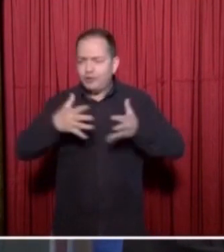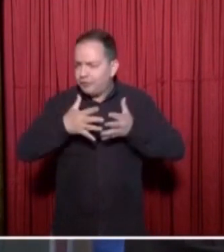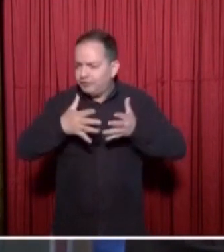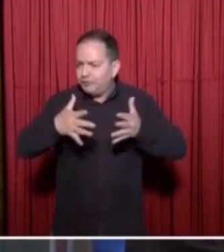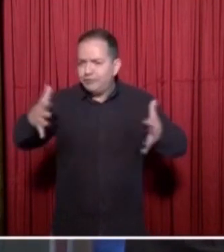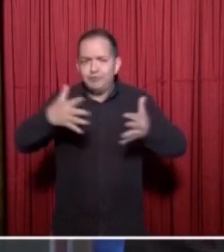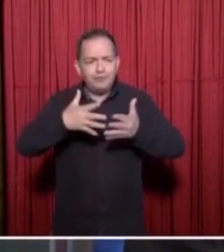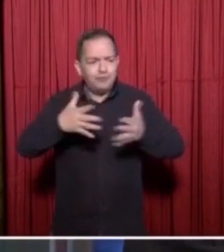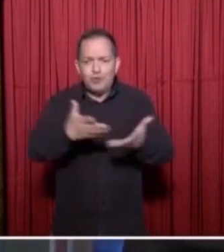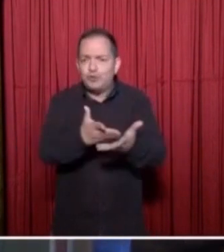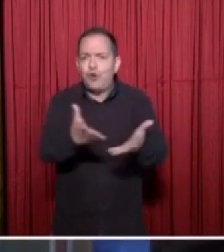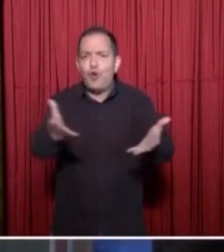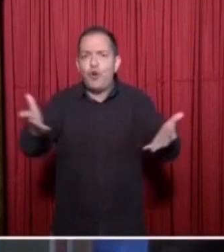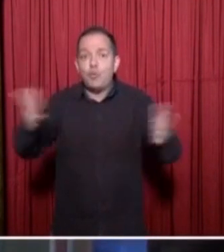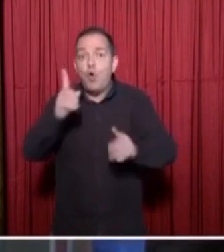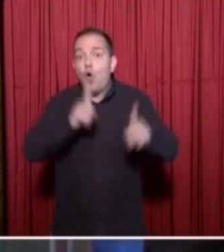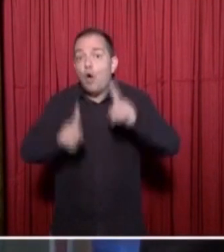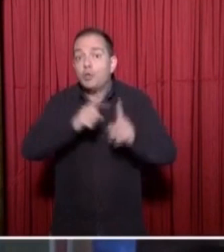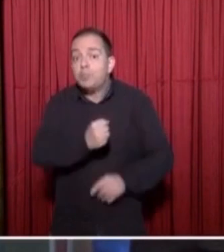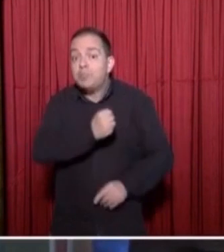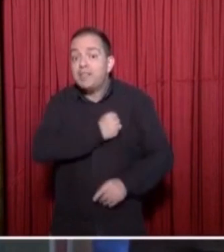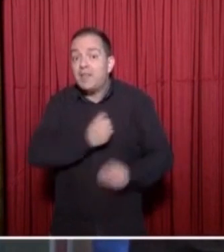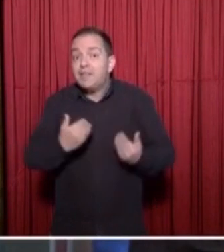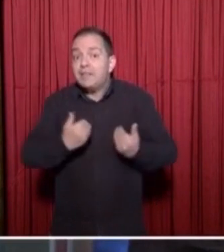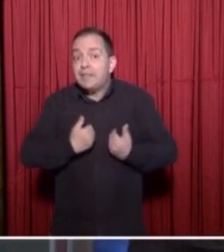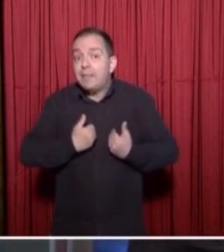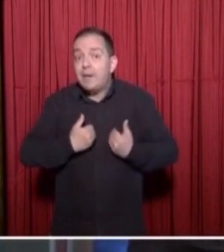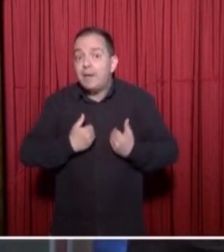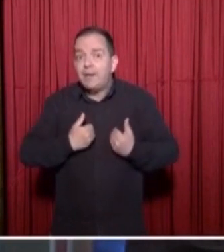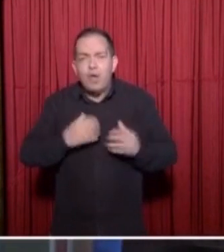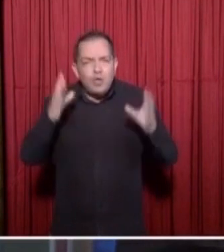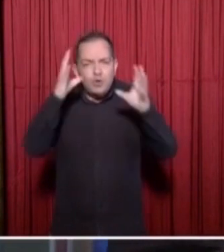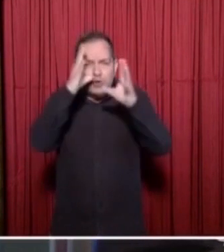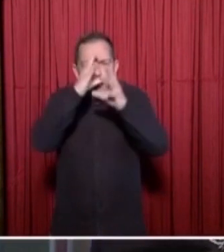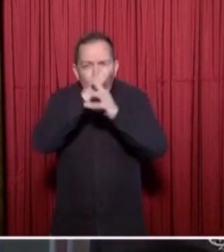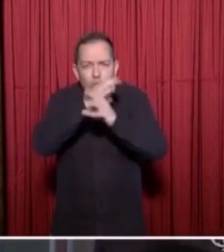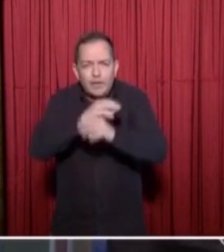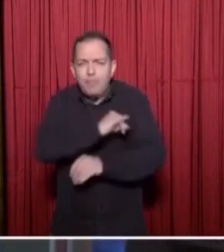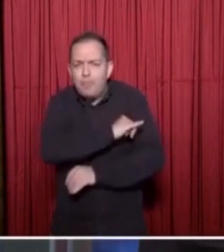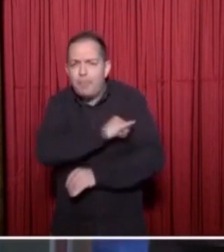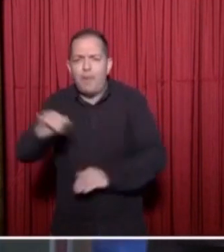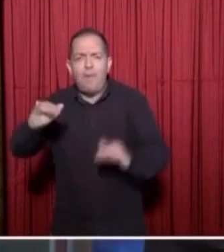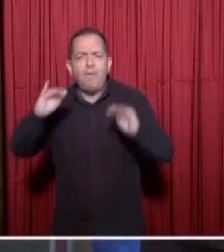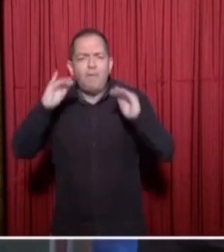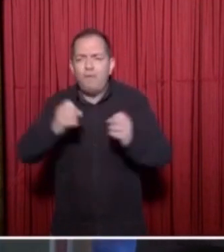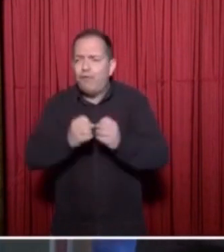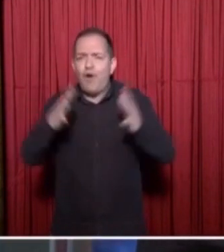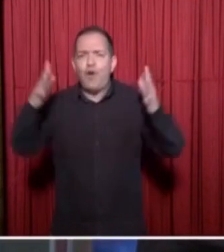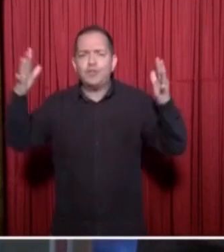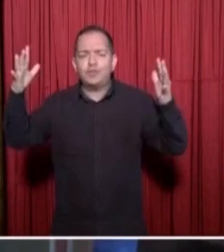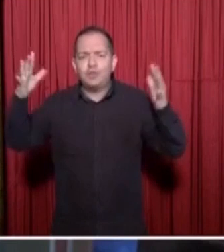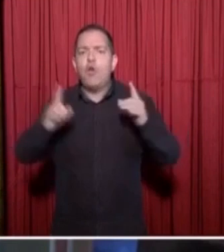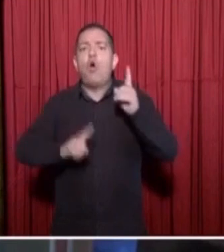κόσμο ελήλυθα, ή να πάσω πιστεύων εις εμέ, εν τη σκοτία μη μείνει.